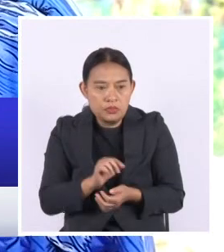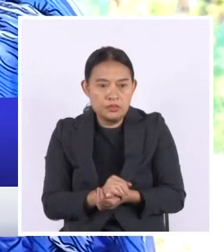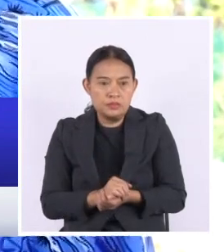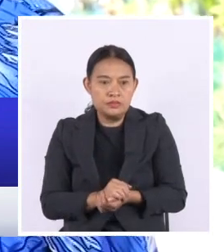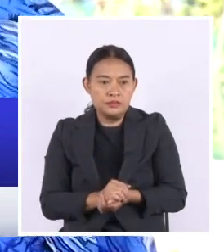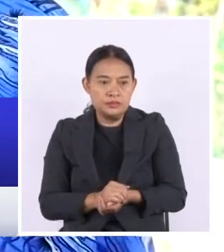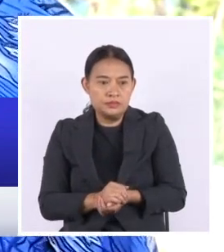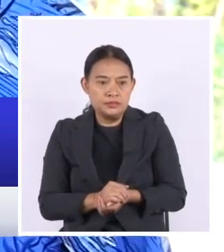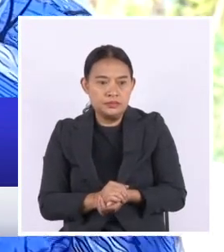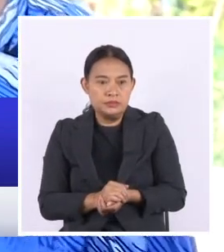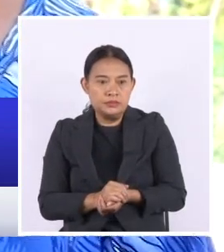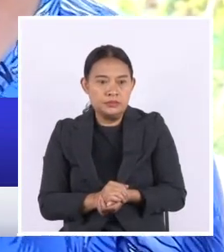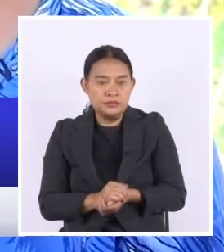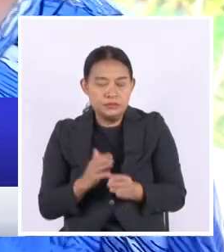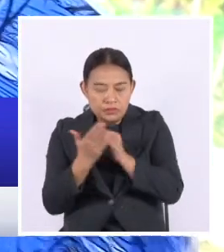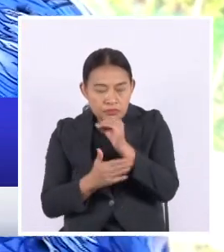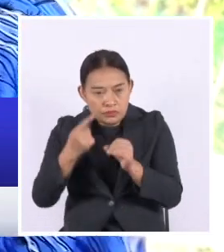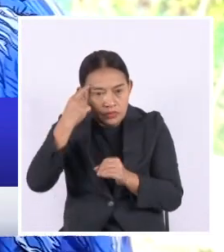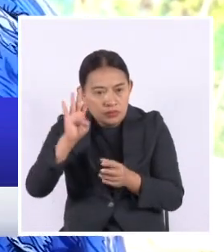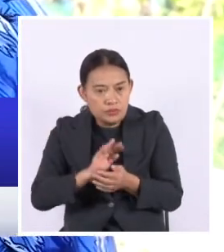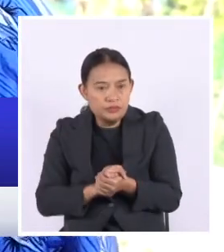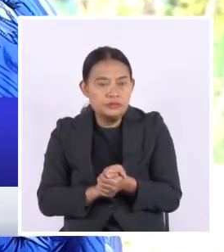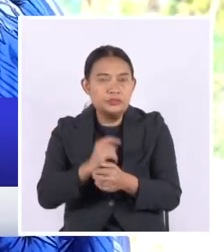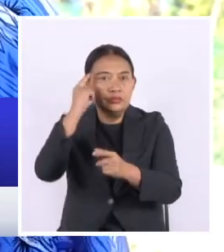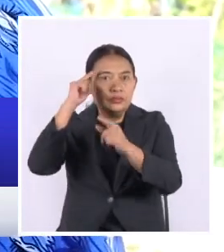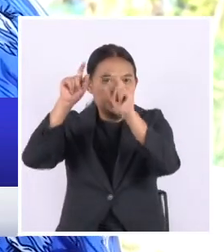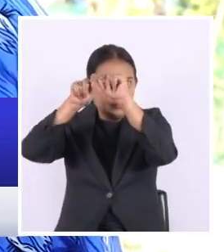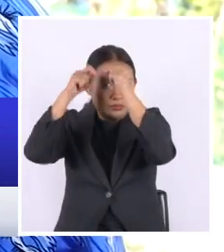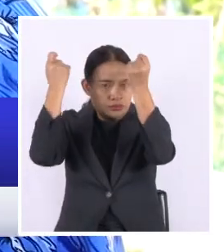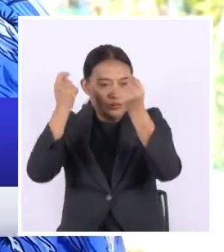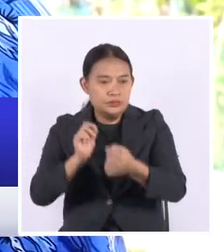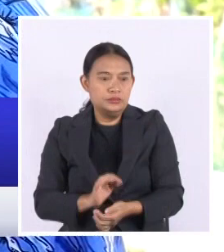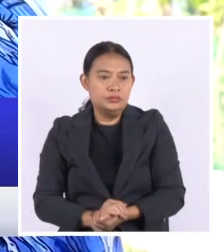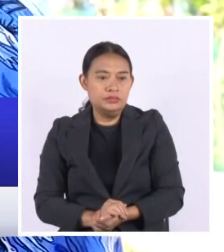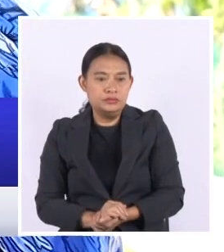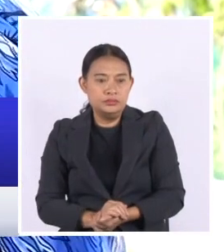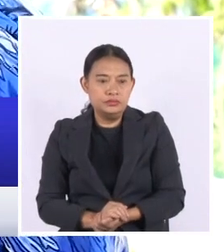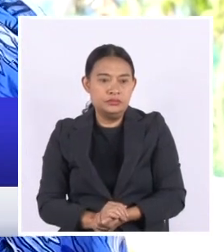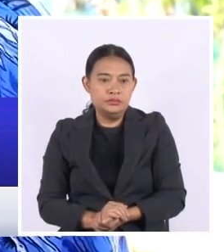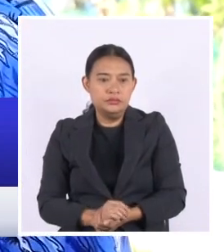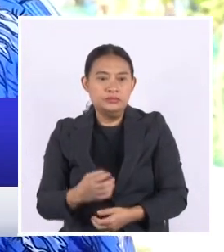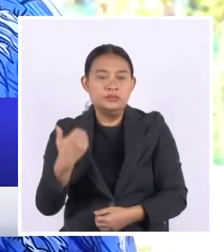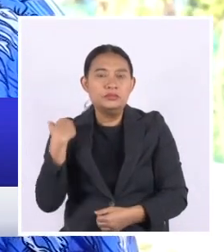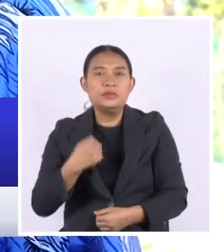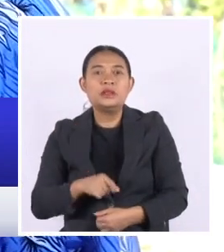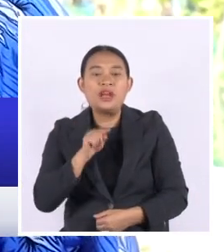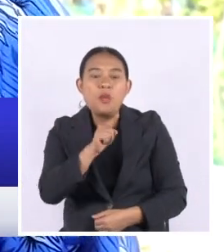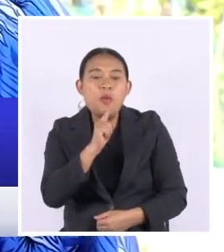ามัน กินยาบ้าแล้วก็คุ้มขังคุ้มขังมิจะอยากขายอยากด่าค